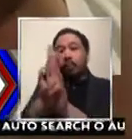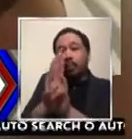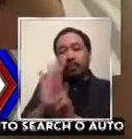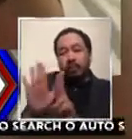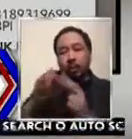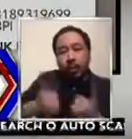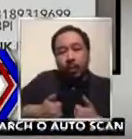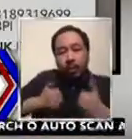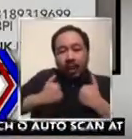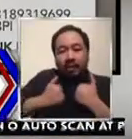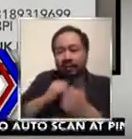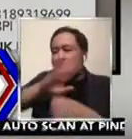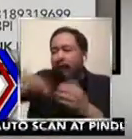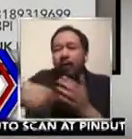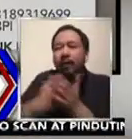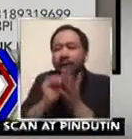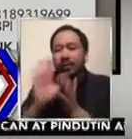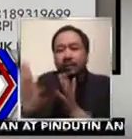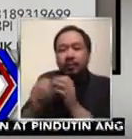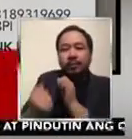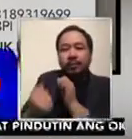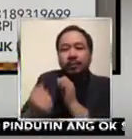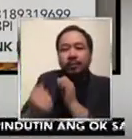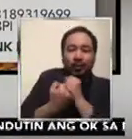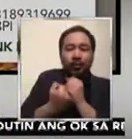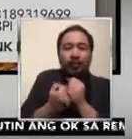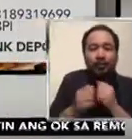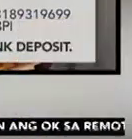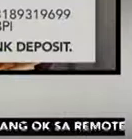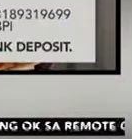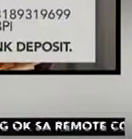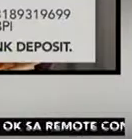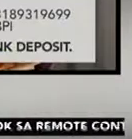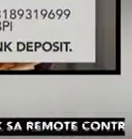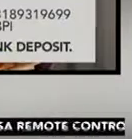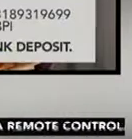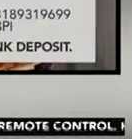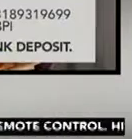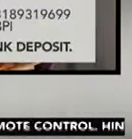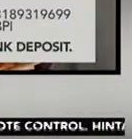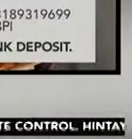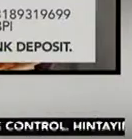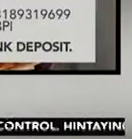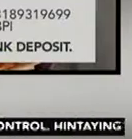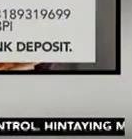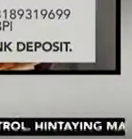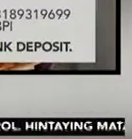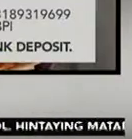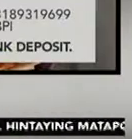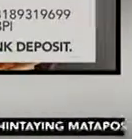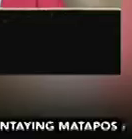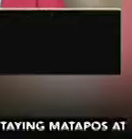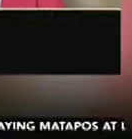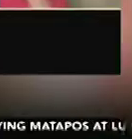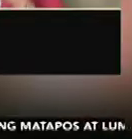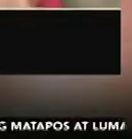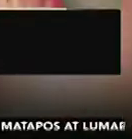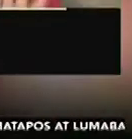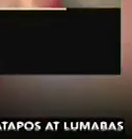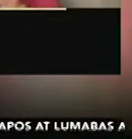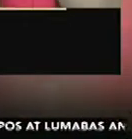po niya sa buhay namin. Ang online concert na panood ng live sa Facebook at YouTube page ng GMA Public